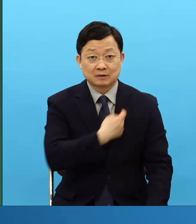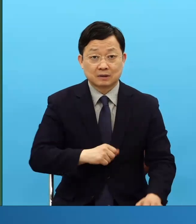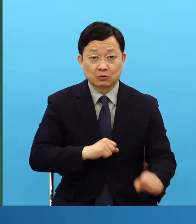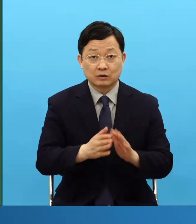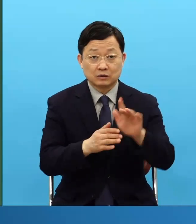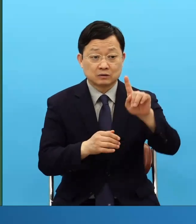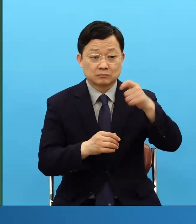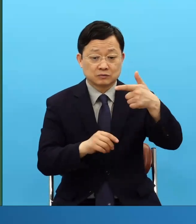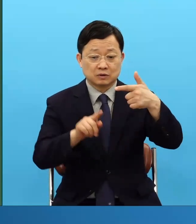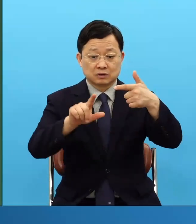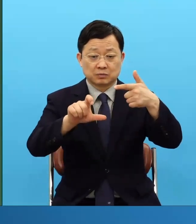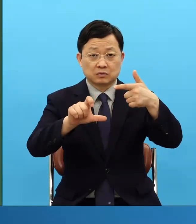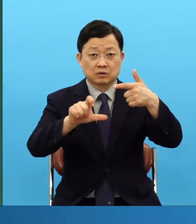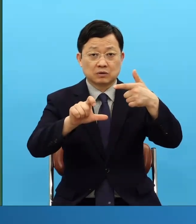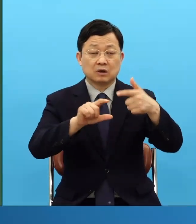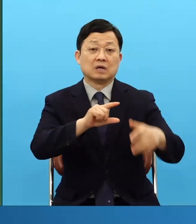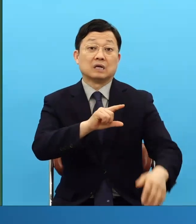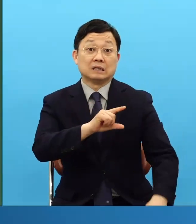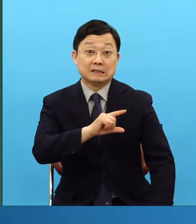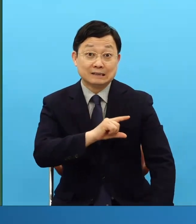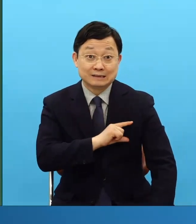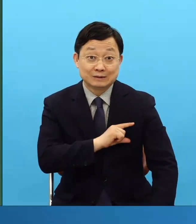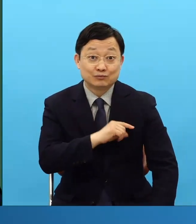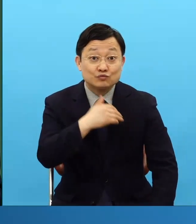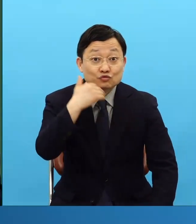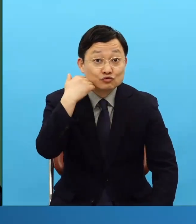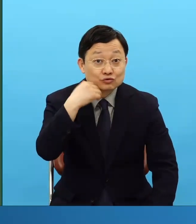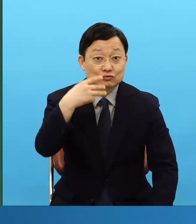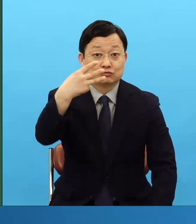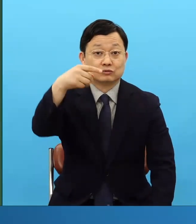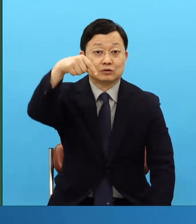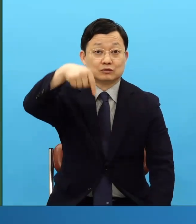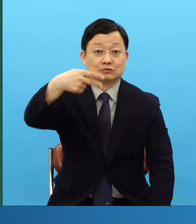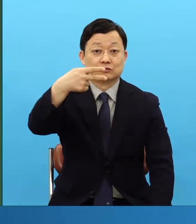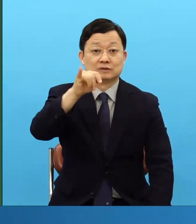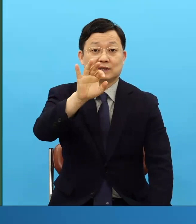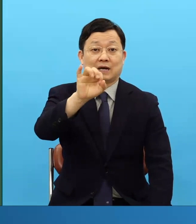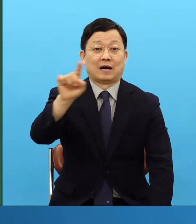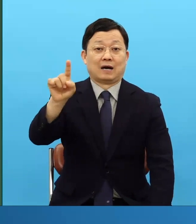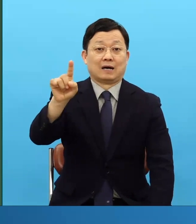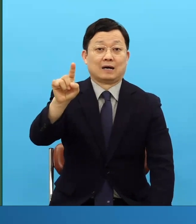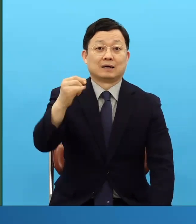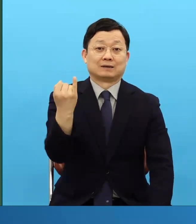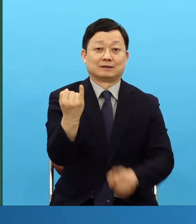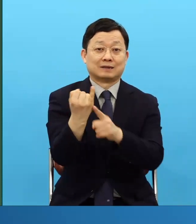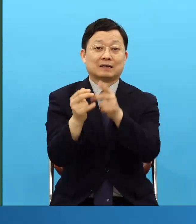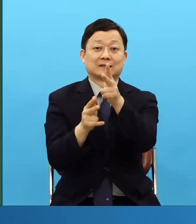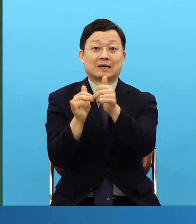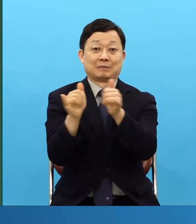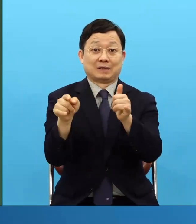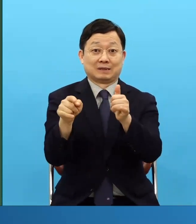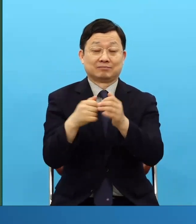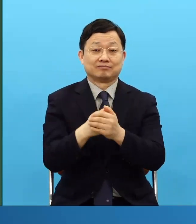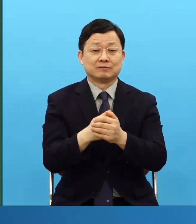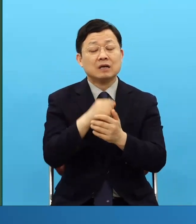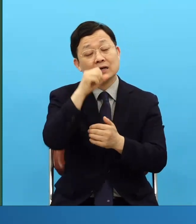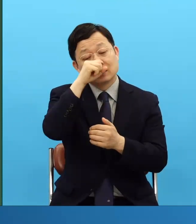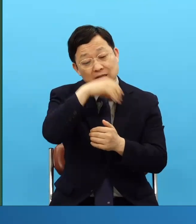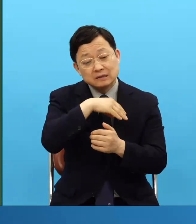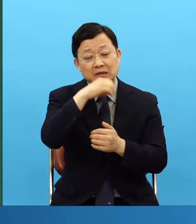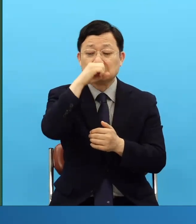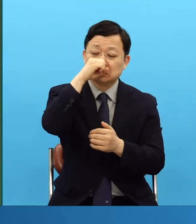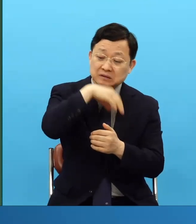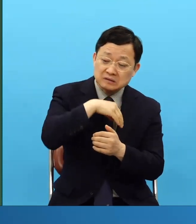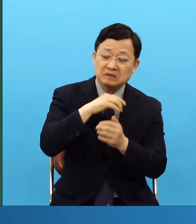루디아. Lydia, 그냥 그게 아니잖아요. that it wasn't for nothing. 그냥 뭐 예수 믿고 복음 받고 이런 정도가 아닙니다. She wasn't just